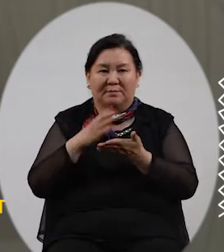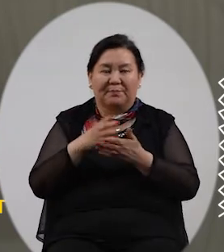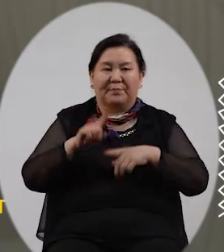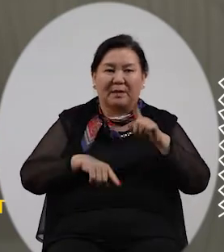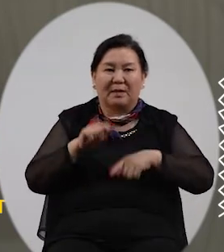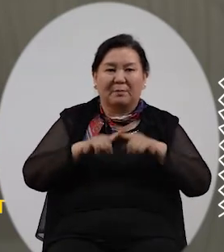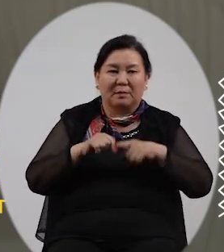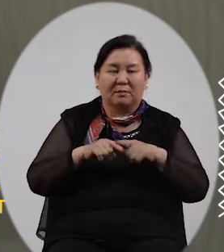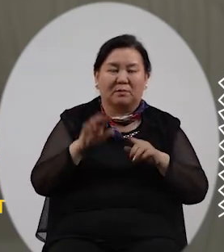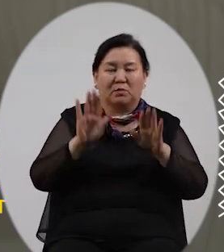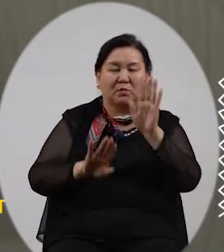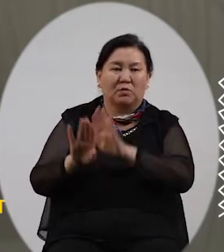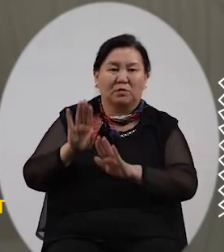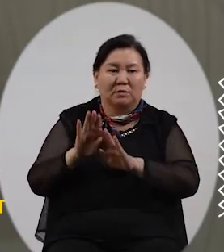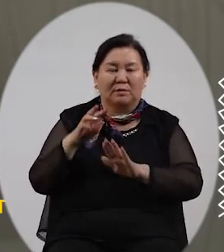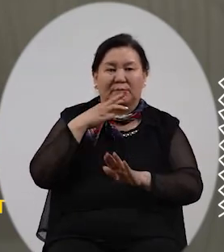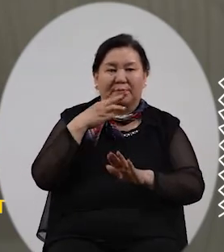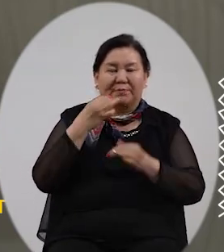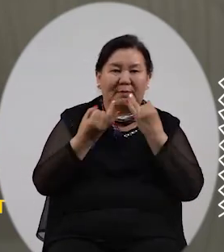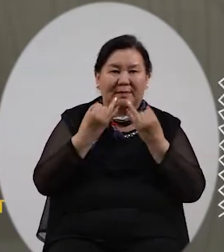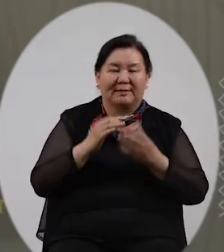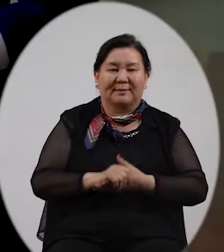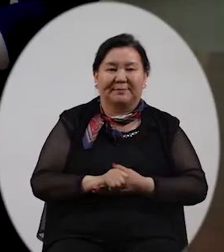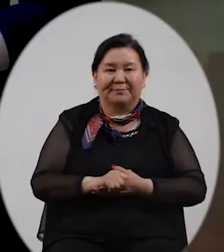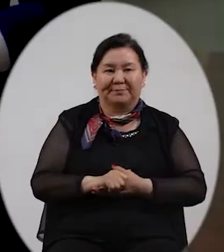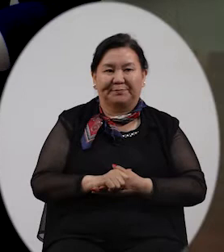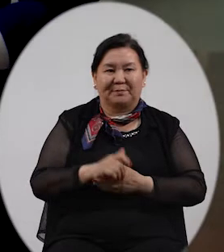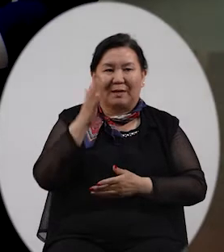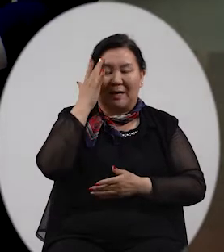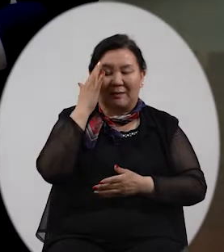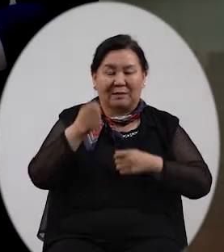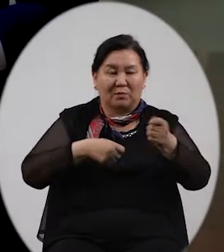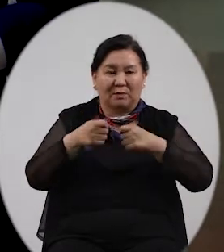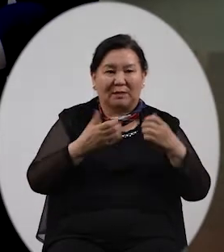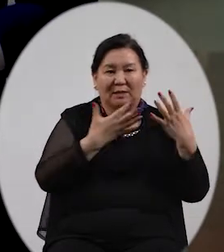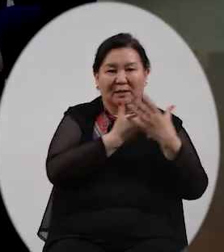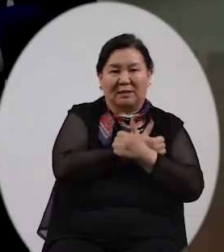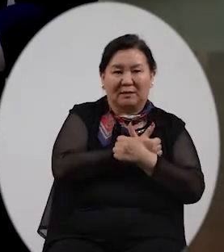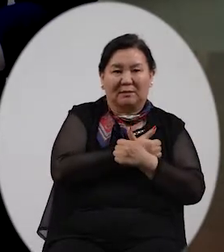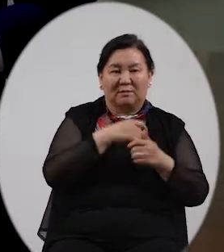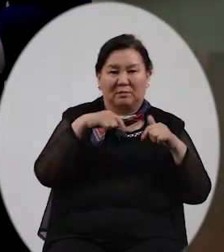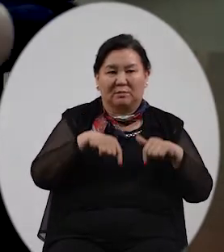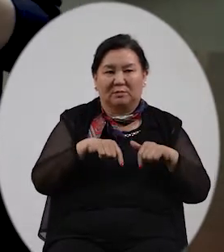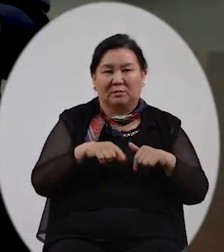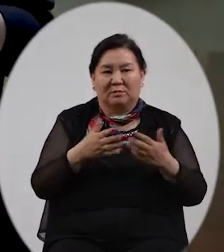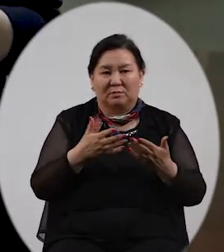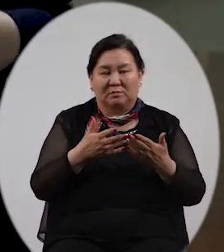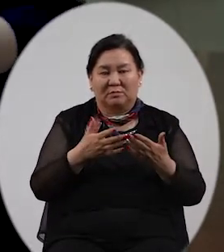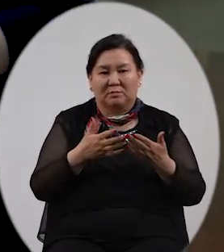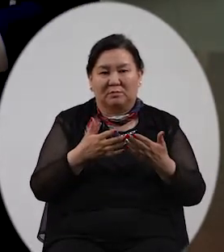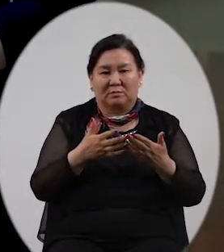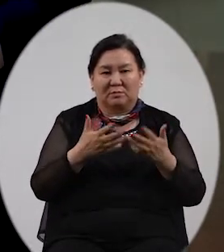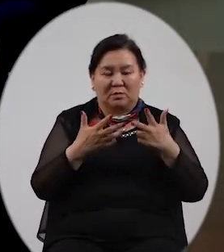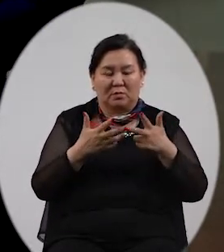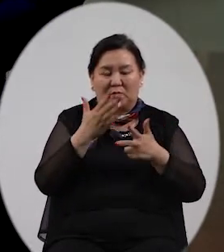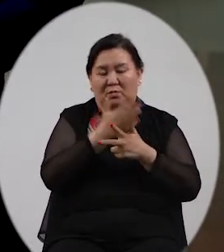ямар ямар төрлийн нөхцлүүд байдаг вэ гэдэг талаар хэдүүлээ ярилцъя. За тэгэхээр гадаад худалдааны гэрээнд бол ерөнхийдөө бол тусгаж байгаа нөхцлүүдийн